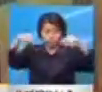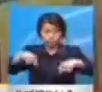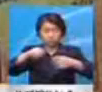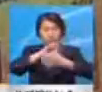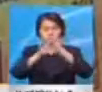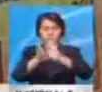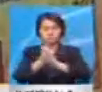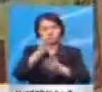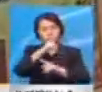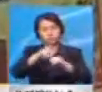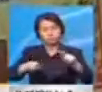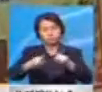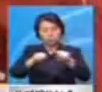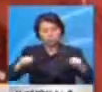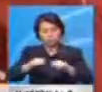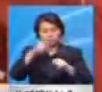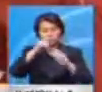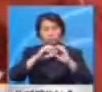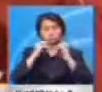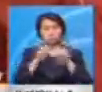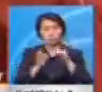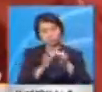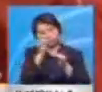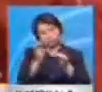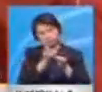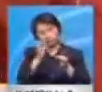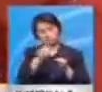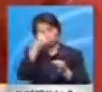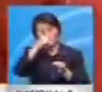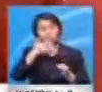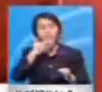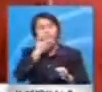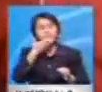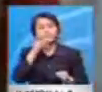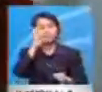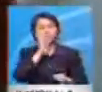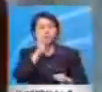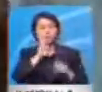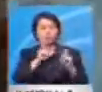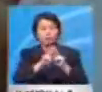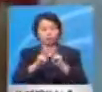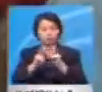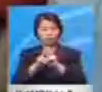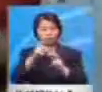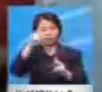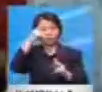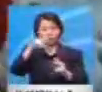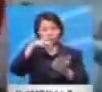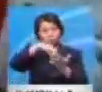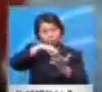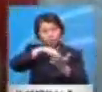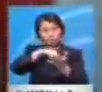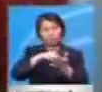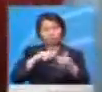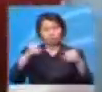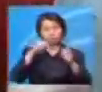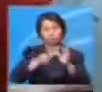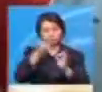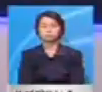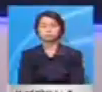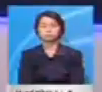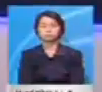dijadikan sebagai tempat untuk kelas jahitan kepada belia dan wanita Kampung berkenaan untuk belajar menjahit